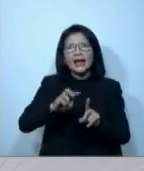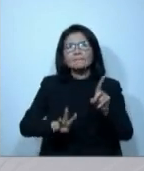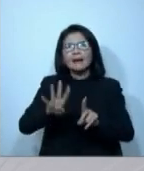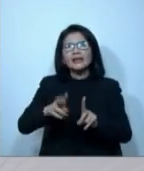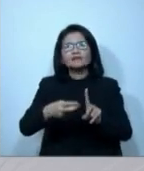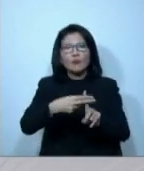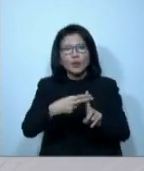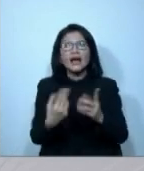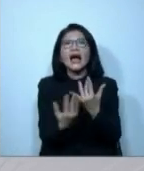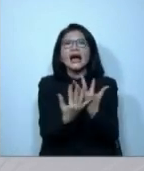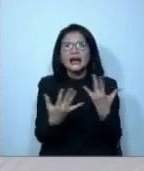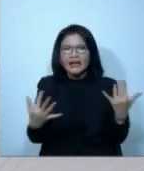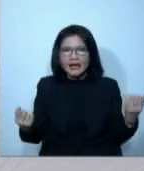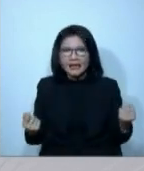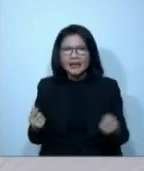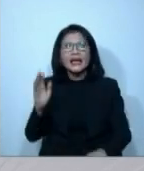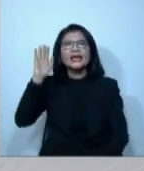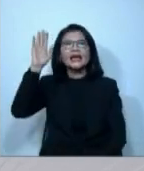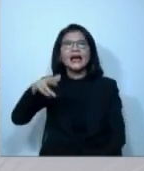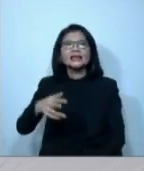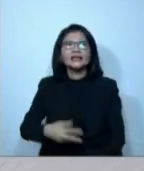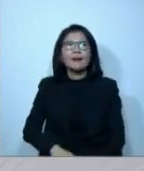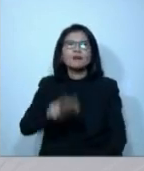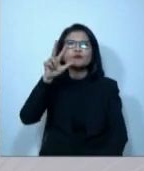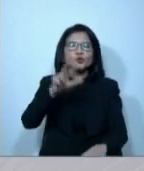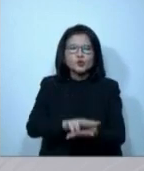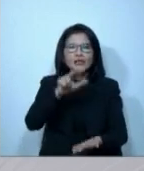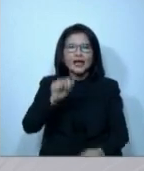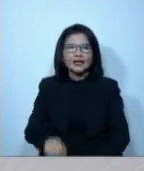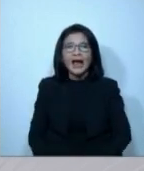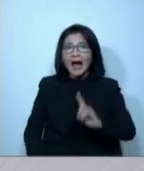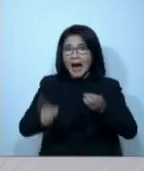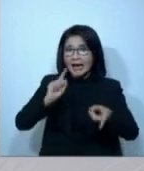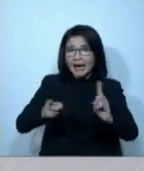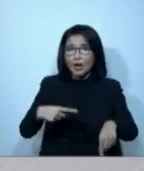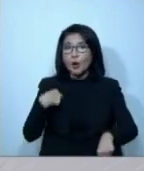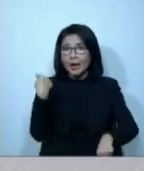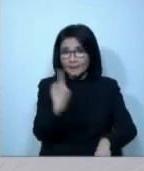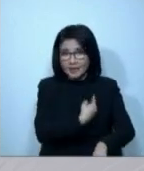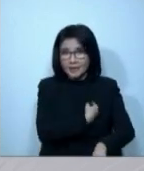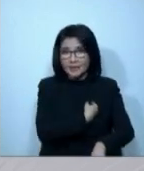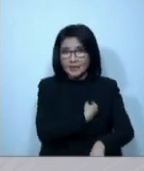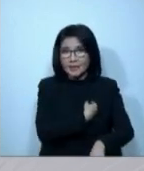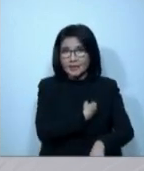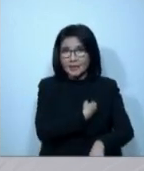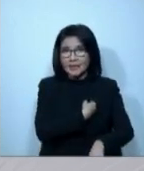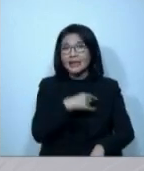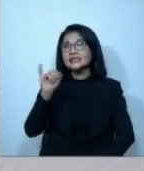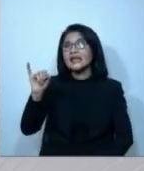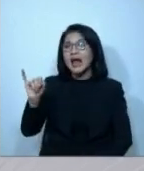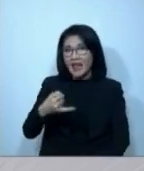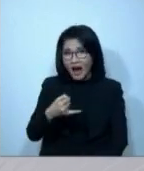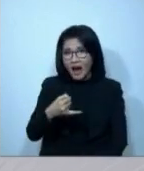Februari rakyat yang akan mengambil keputusan. Kalau kami tidak